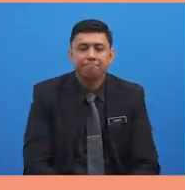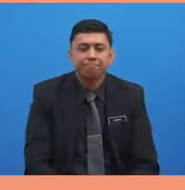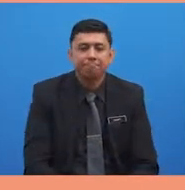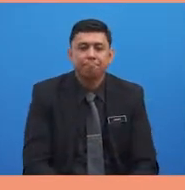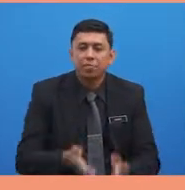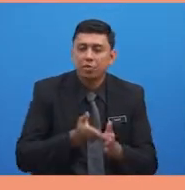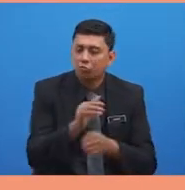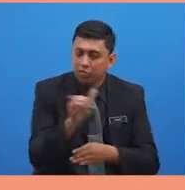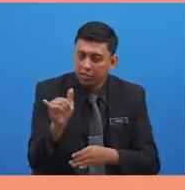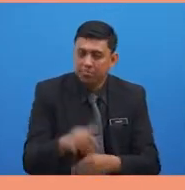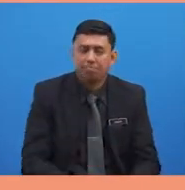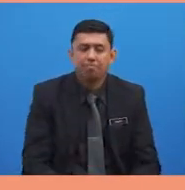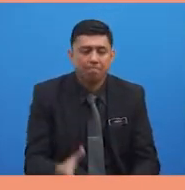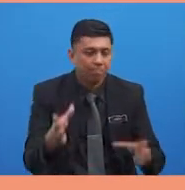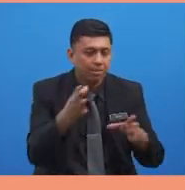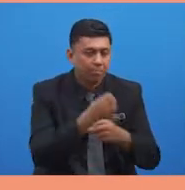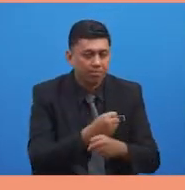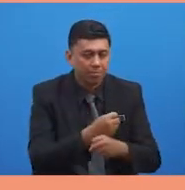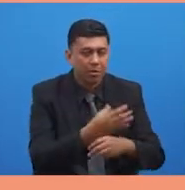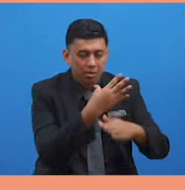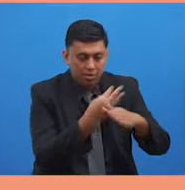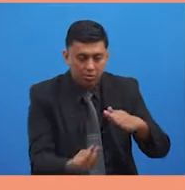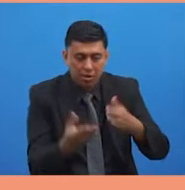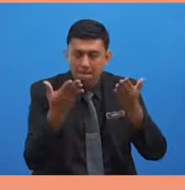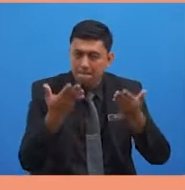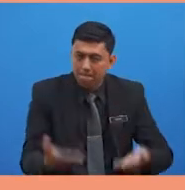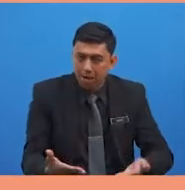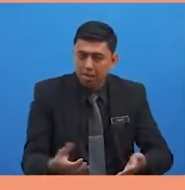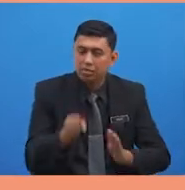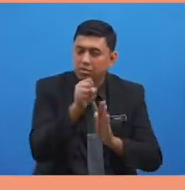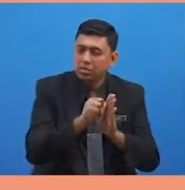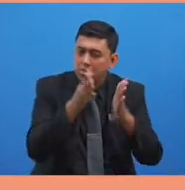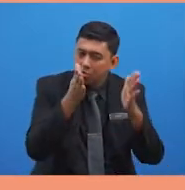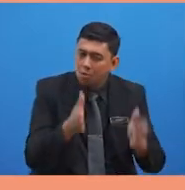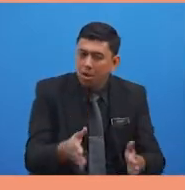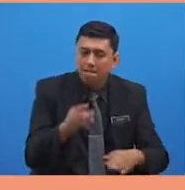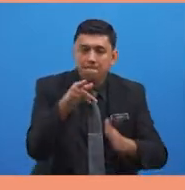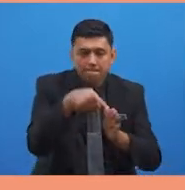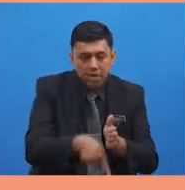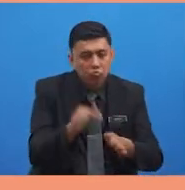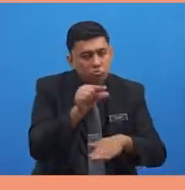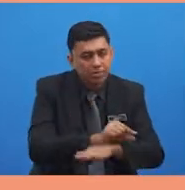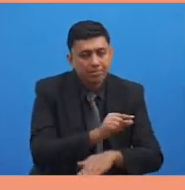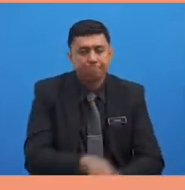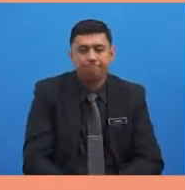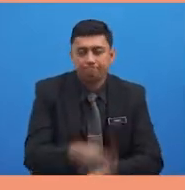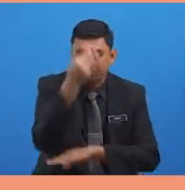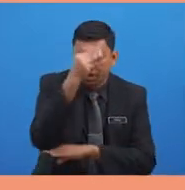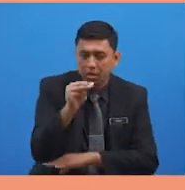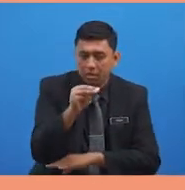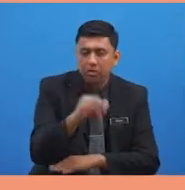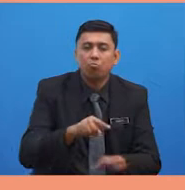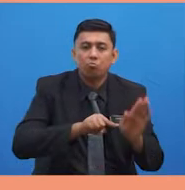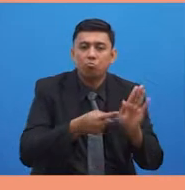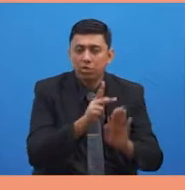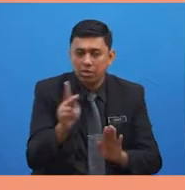Seterusnya, untuk mendapatkan input berat seseorang pengguna, maka mulakan